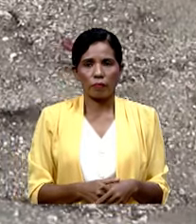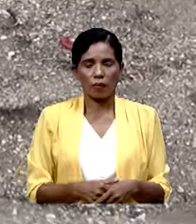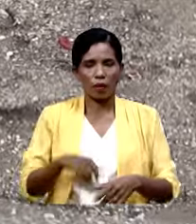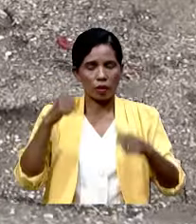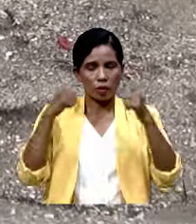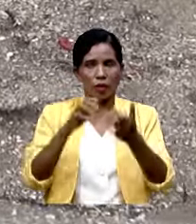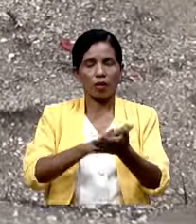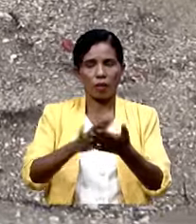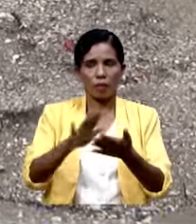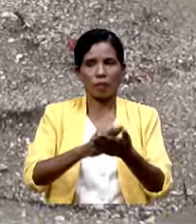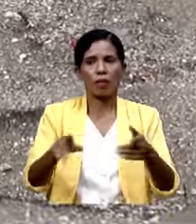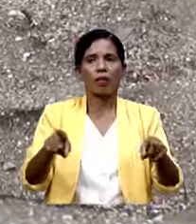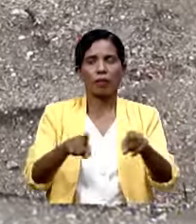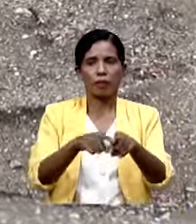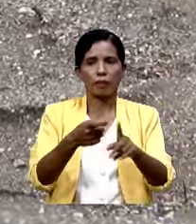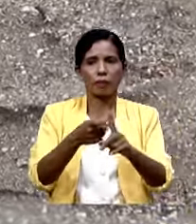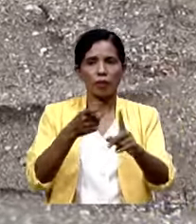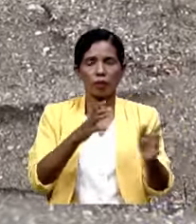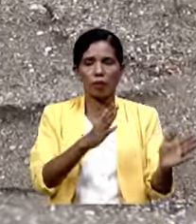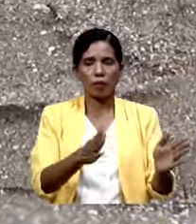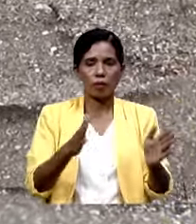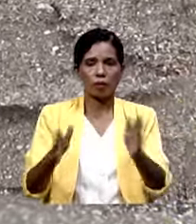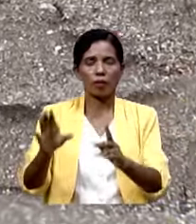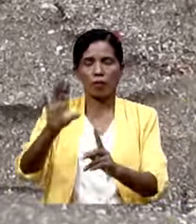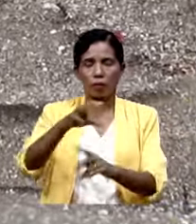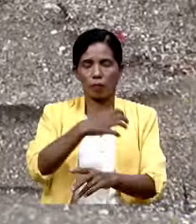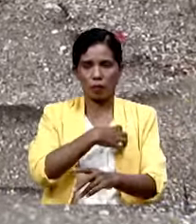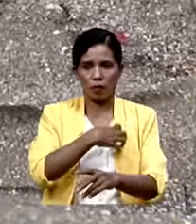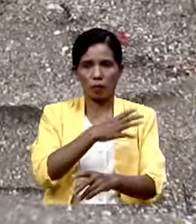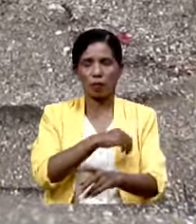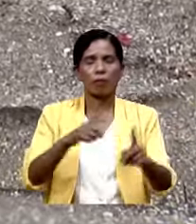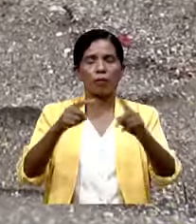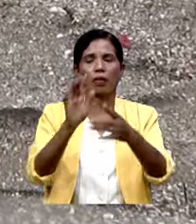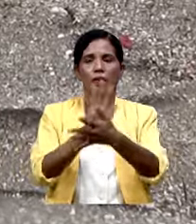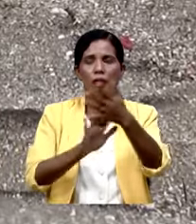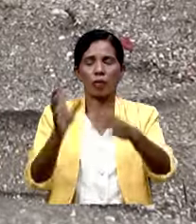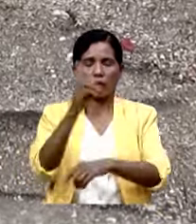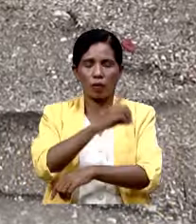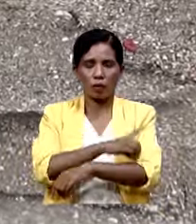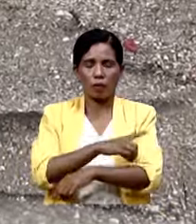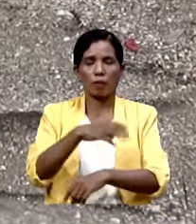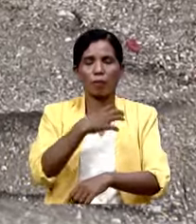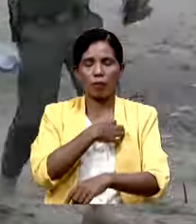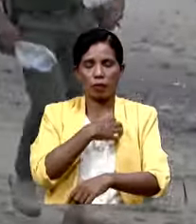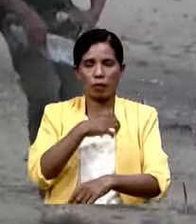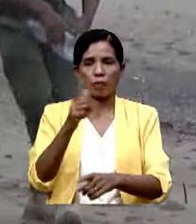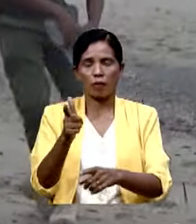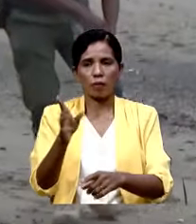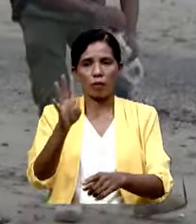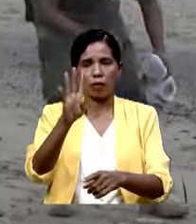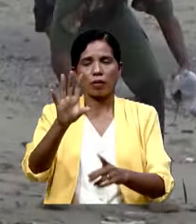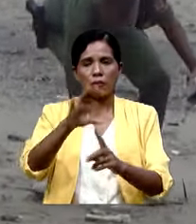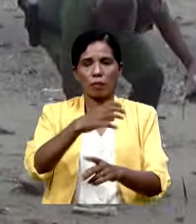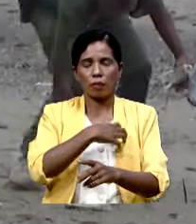Atividade limpeza geral ni hanesan parte ida husi perparasang komando pentel nian ba komemorasang lorong pentel badalar wanulu resing hat. Komando